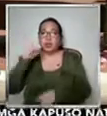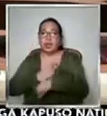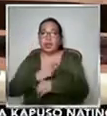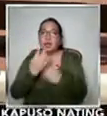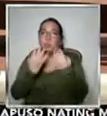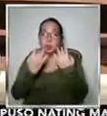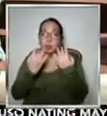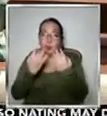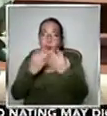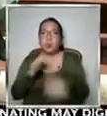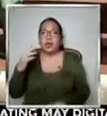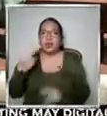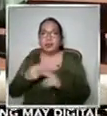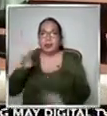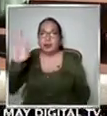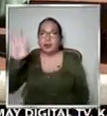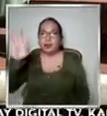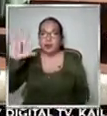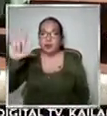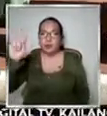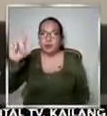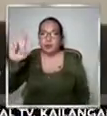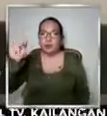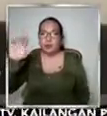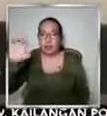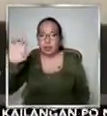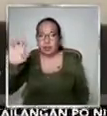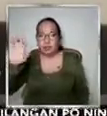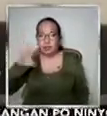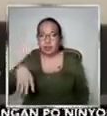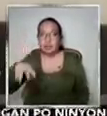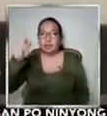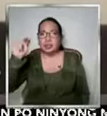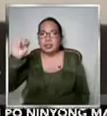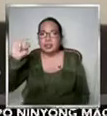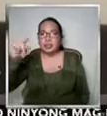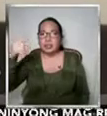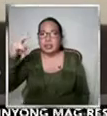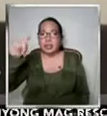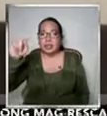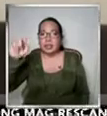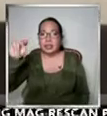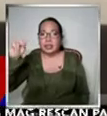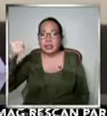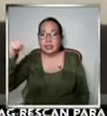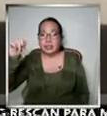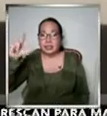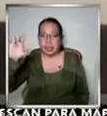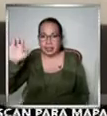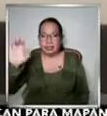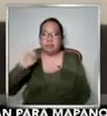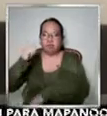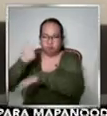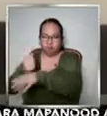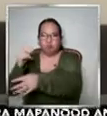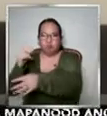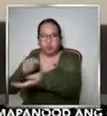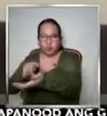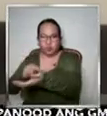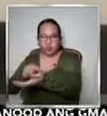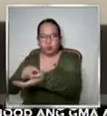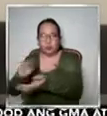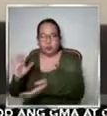mga nurse, tulad na lang sa isang ospital na ito sa Caloocan. Marami raw paraan para maipakita natin ang pasasalamat sa nurses at